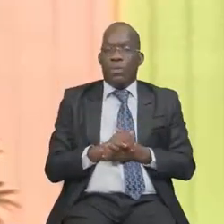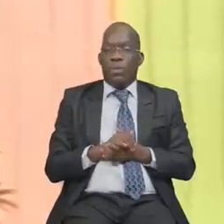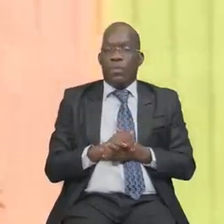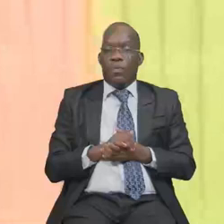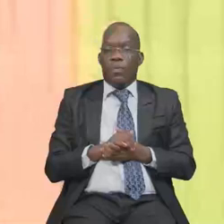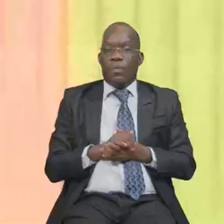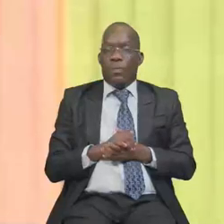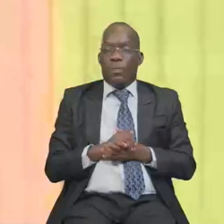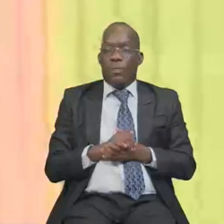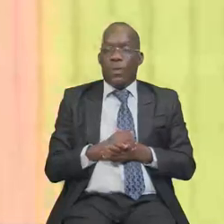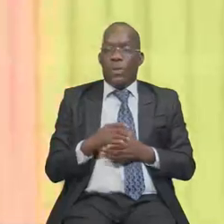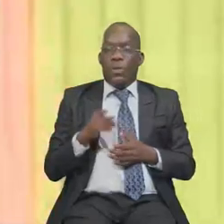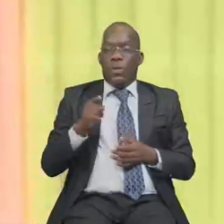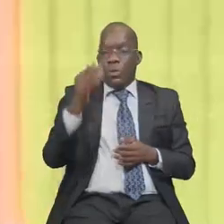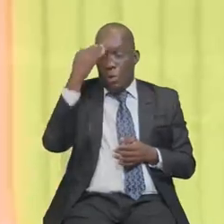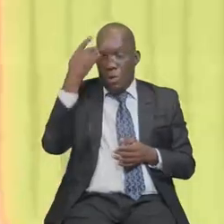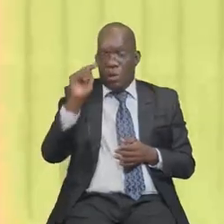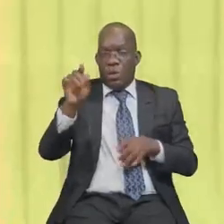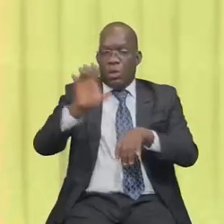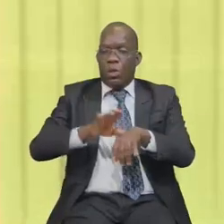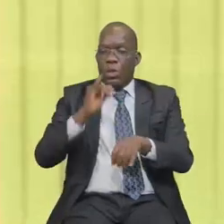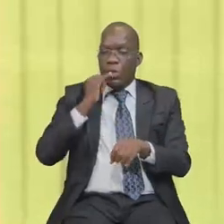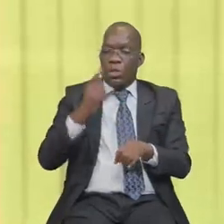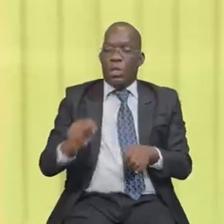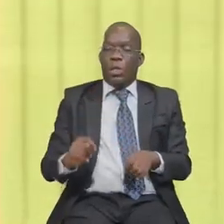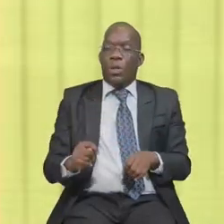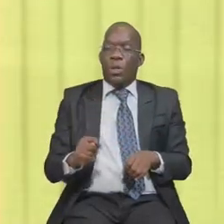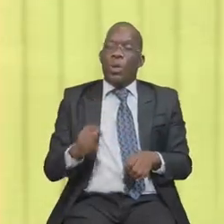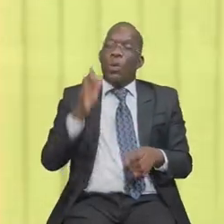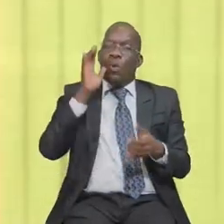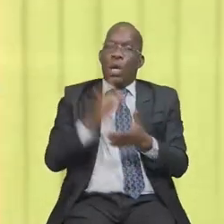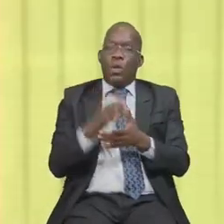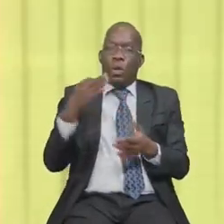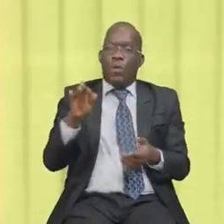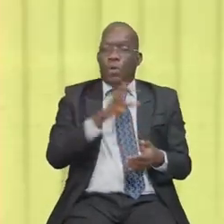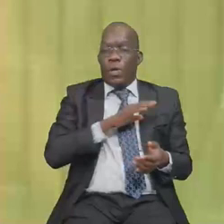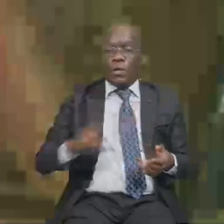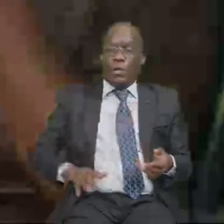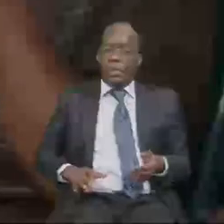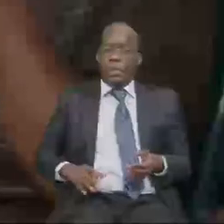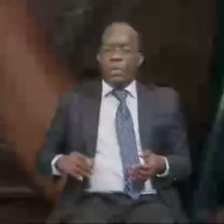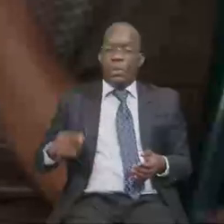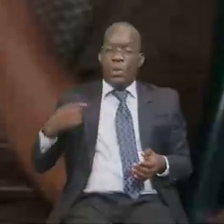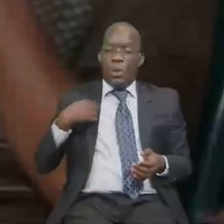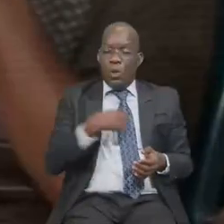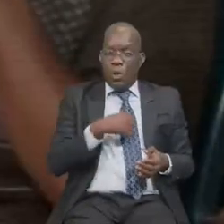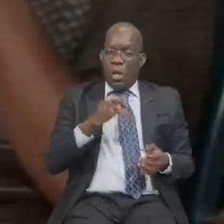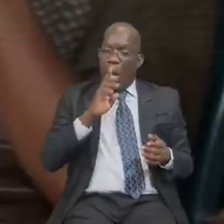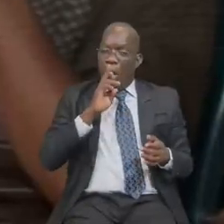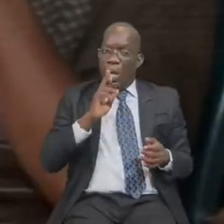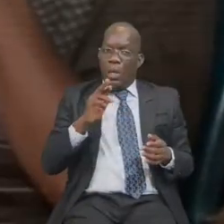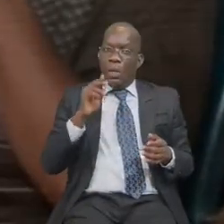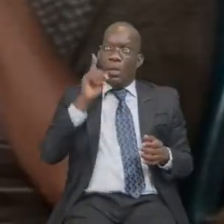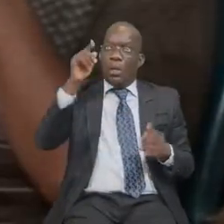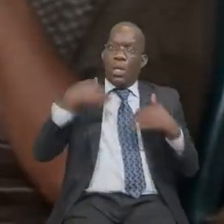L'Église est l'épouse de Christ. Nous ne devons pas posséder cette Église. Ça veut dire quoi?